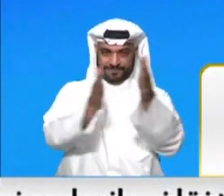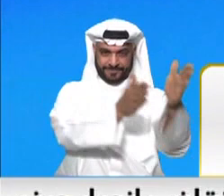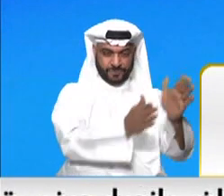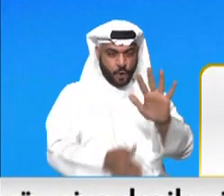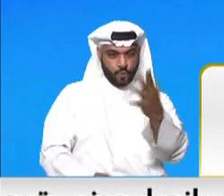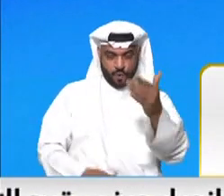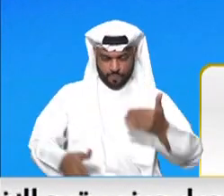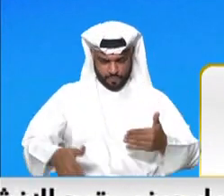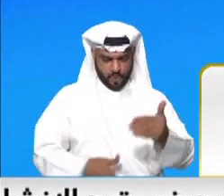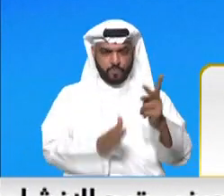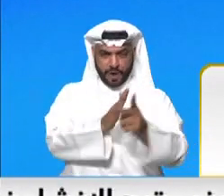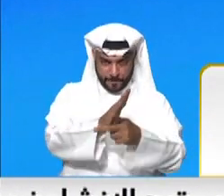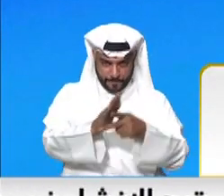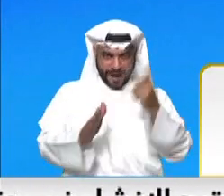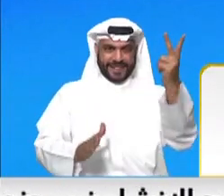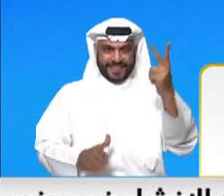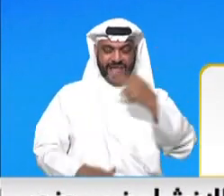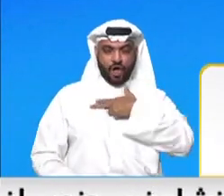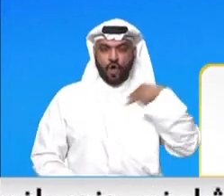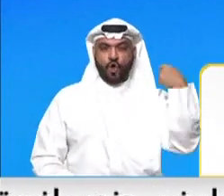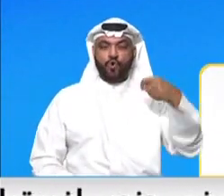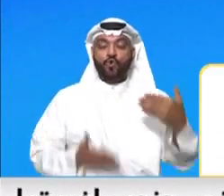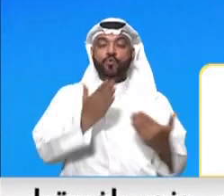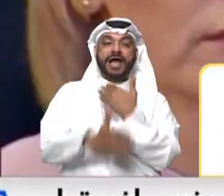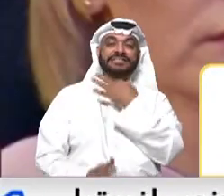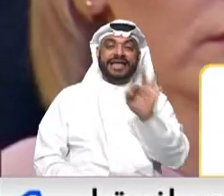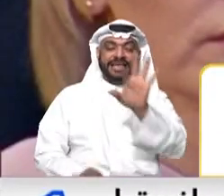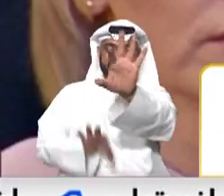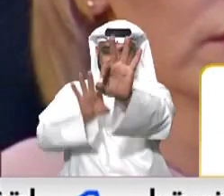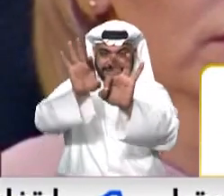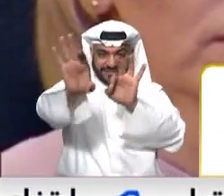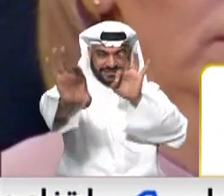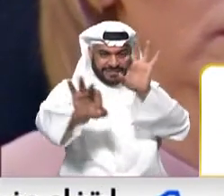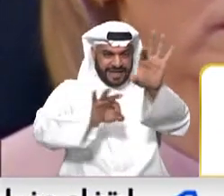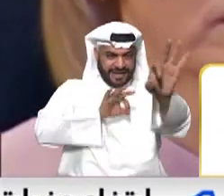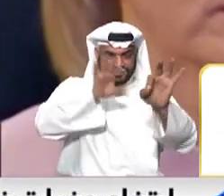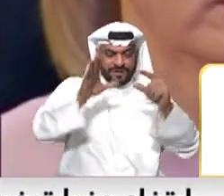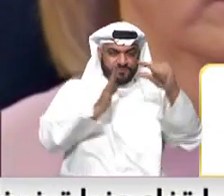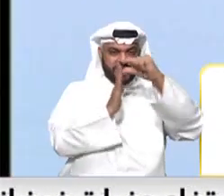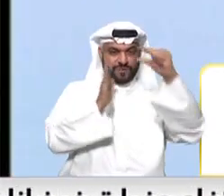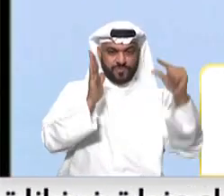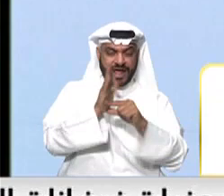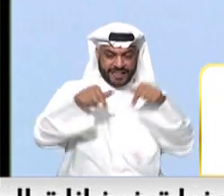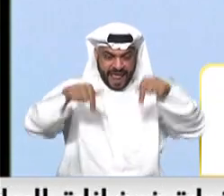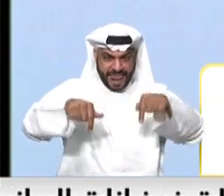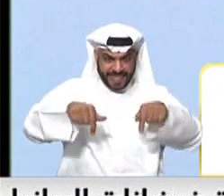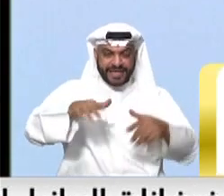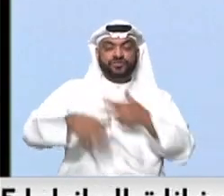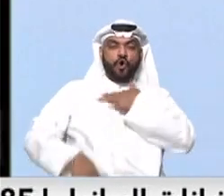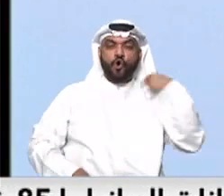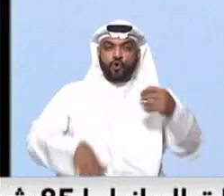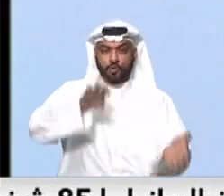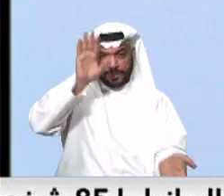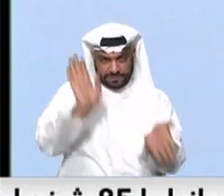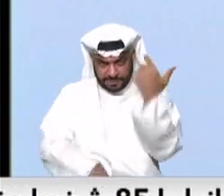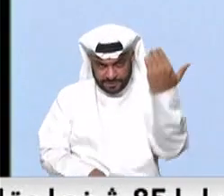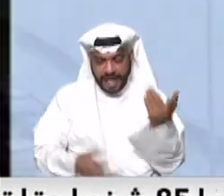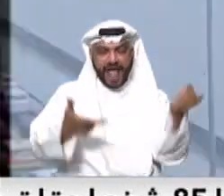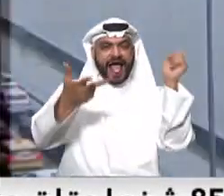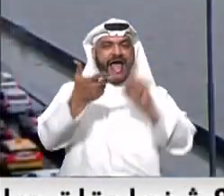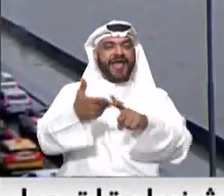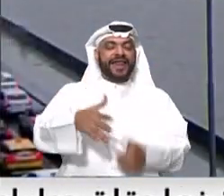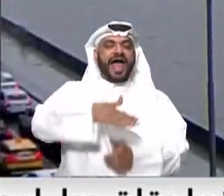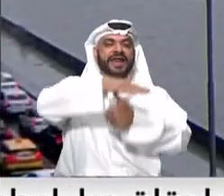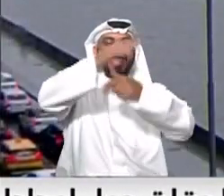الروسي الحكومه في بدايه ولايته المقبله وبموجب الدستور تستقيل الحكومه بعد تنصيبها بوتين في بدايه